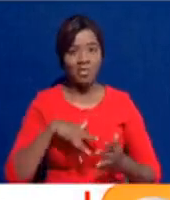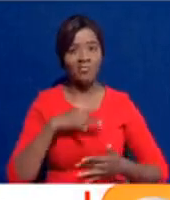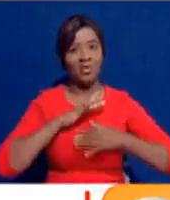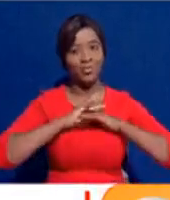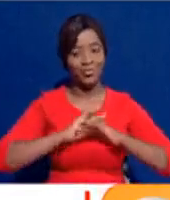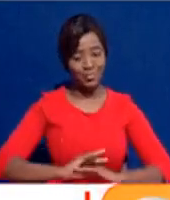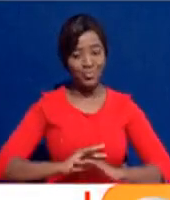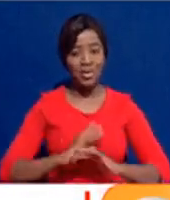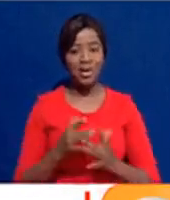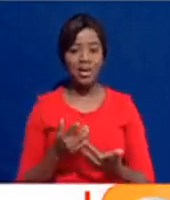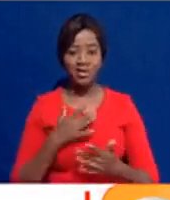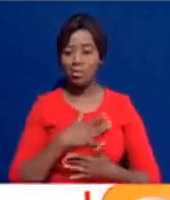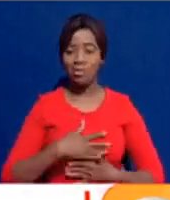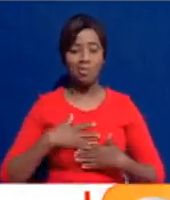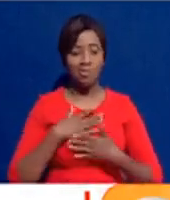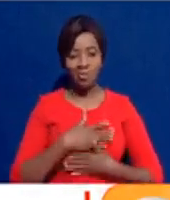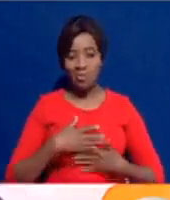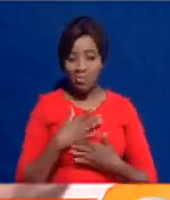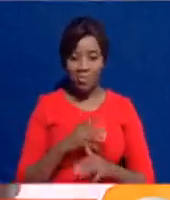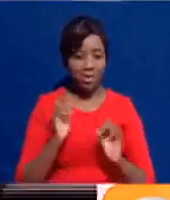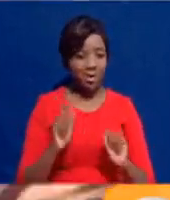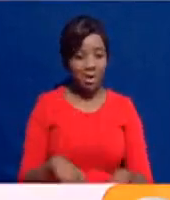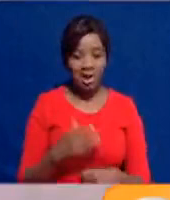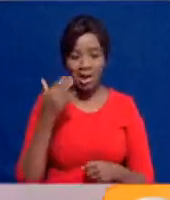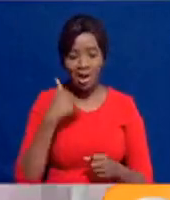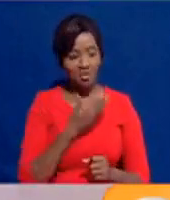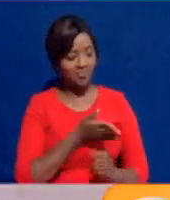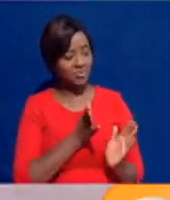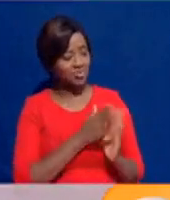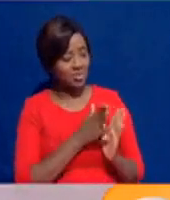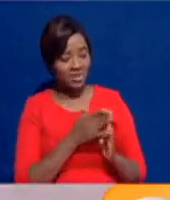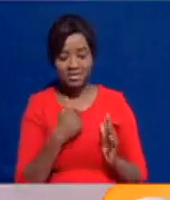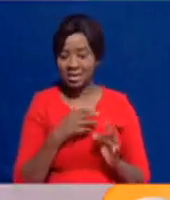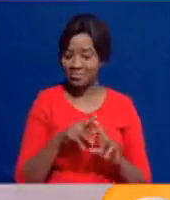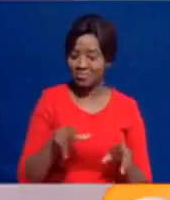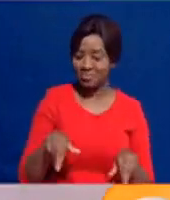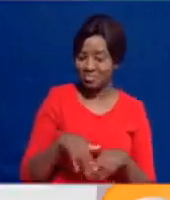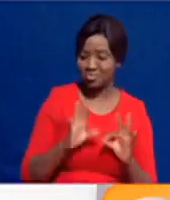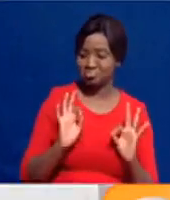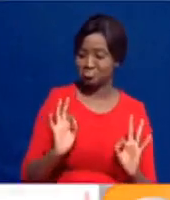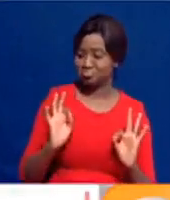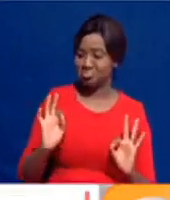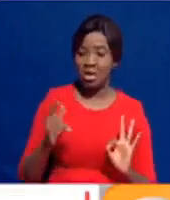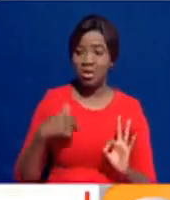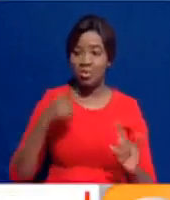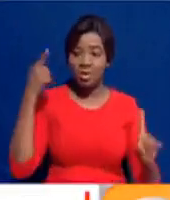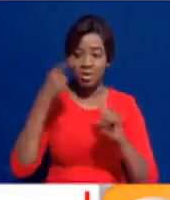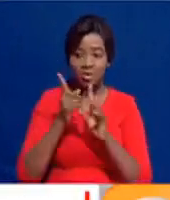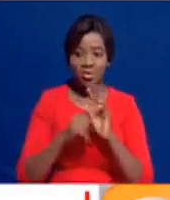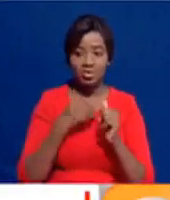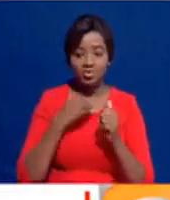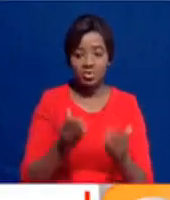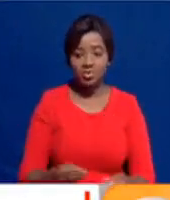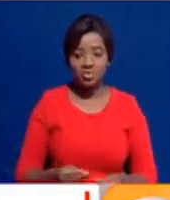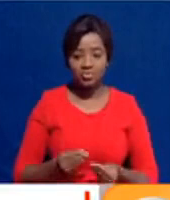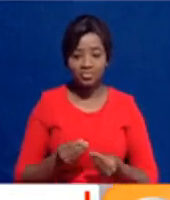na starehe, ajue ako na room, ako na choo. We are committed to delivering a quality product. We are